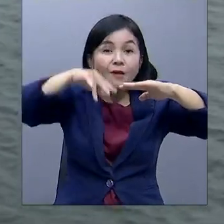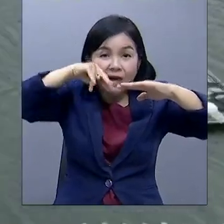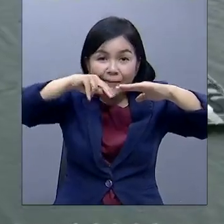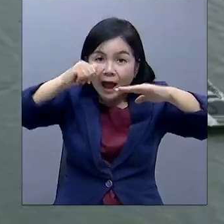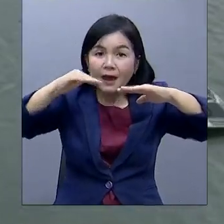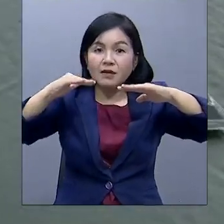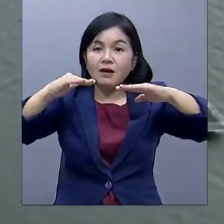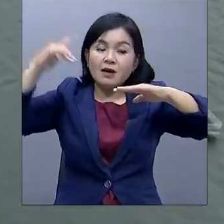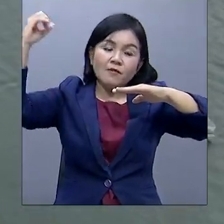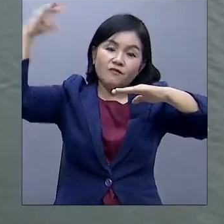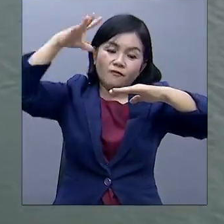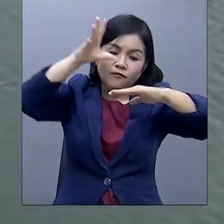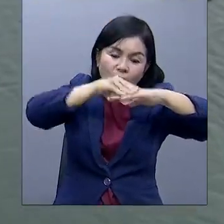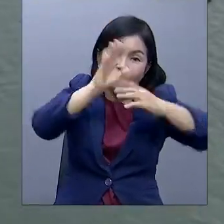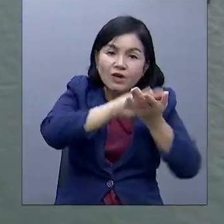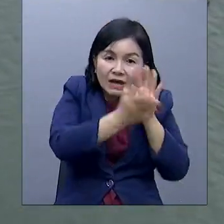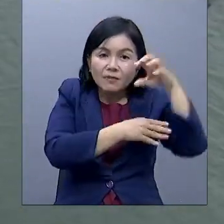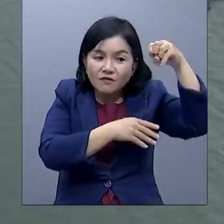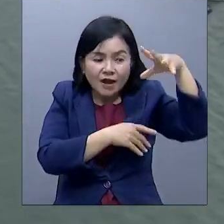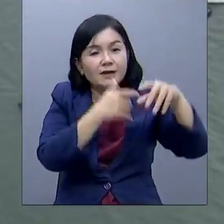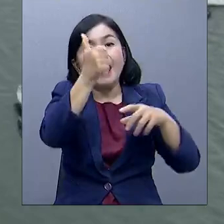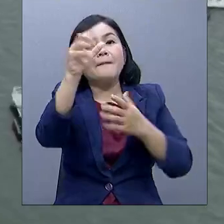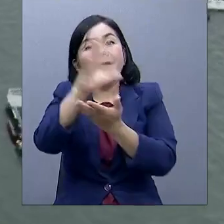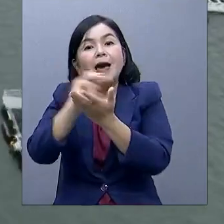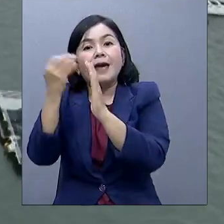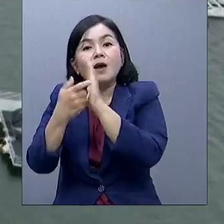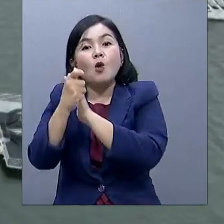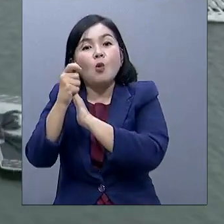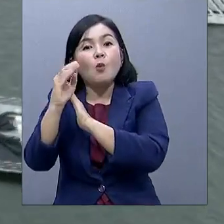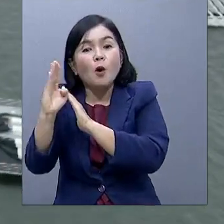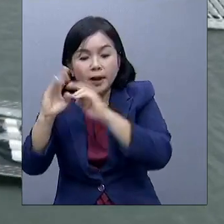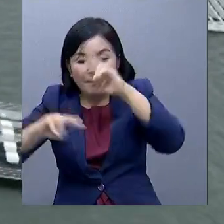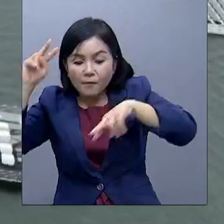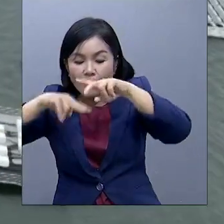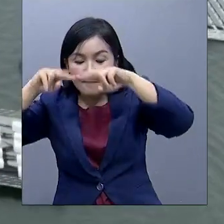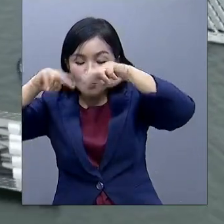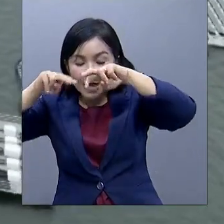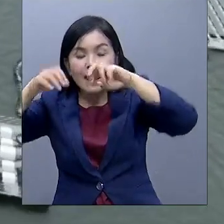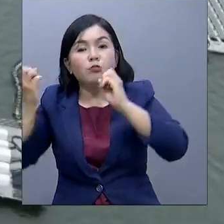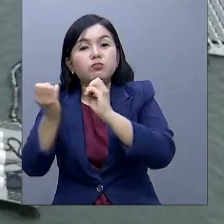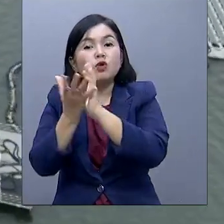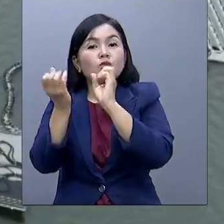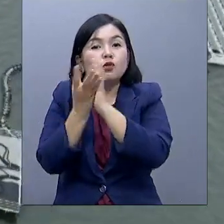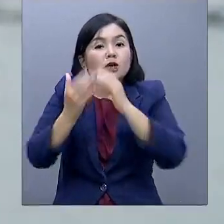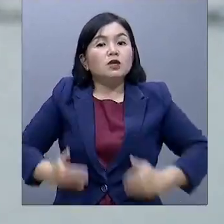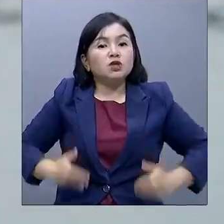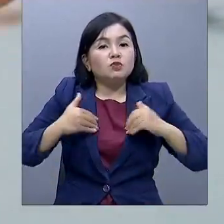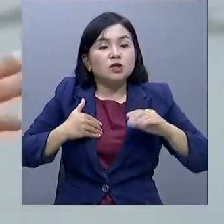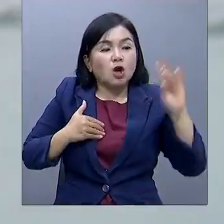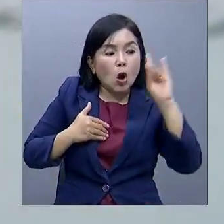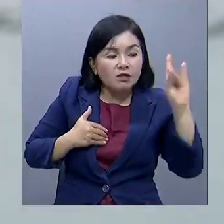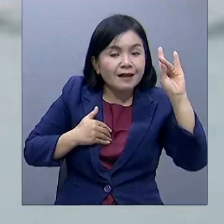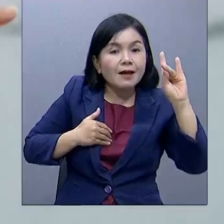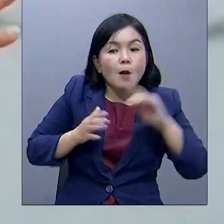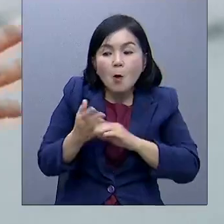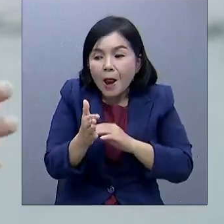ปีนี้ปีที่2แล้วการตรวจวัดโดยมหาวิทยาลัยอุบลเนี่ยเรียกว่าไม่มีนัยยะหรือไม่มีผลกระทบต่อระบบนิเวศนิเวศทางน้ำเพราะว่าแสงเ